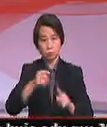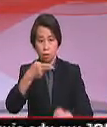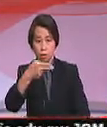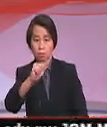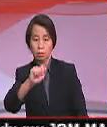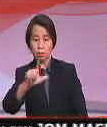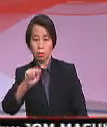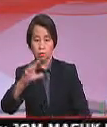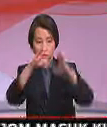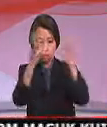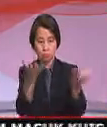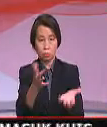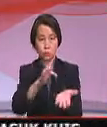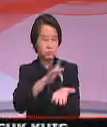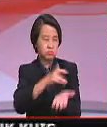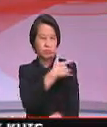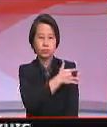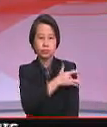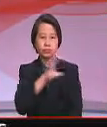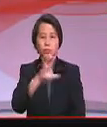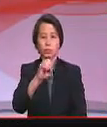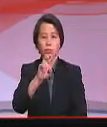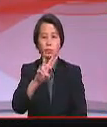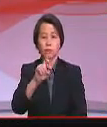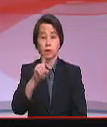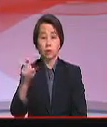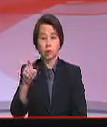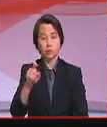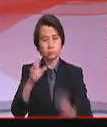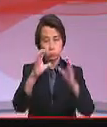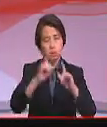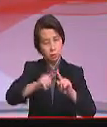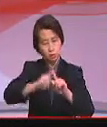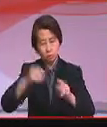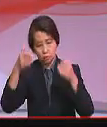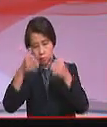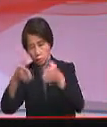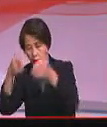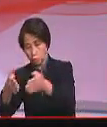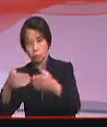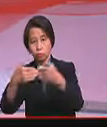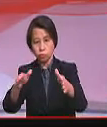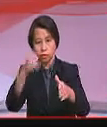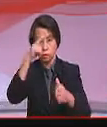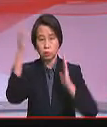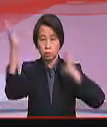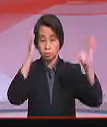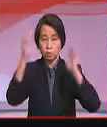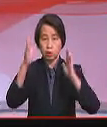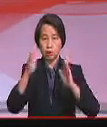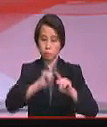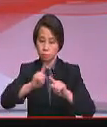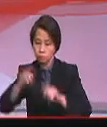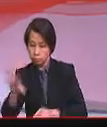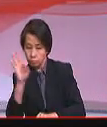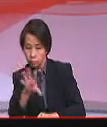Fasiliti Akses Global Vaksin COVID-19 COVAX merupakan pendekatan pelbagai hala yang bakal membuka ruang untuk negara mempelbagai